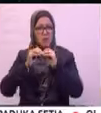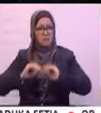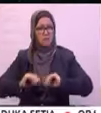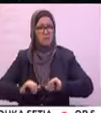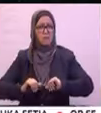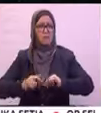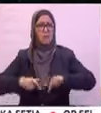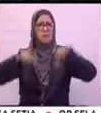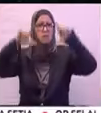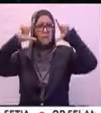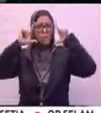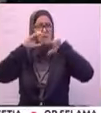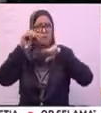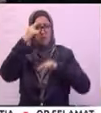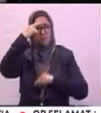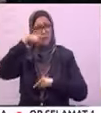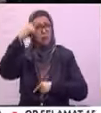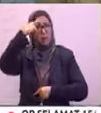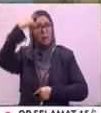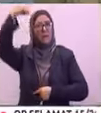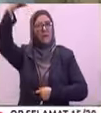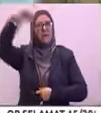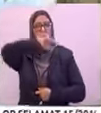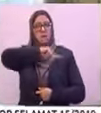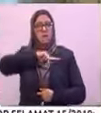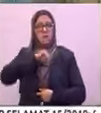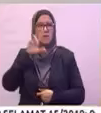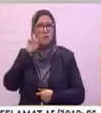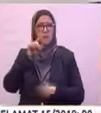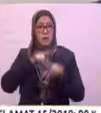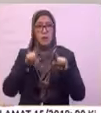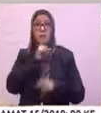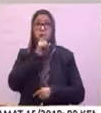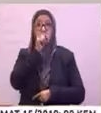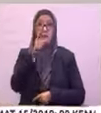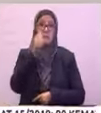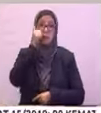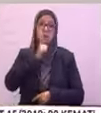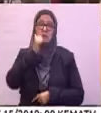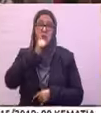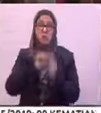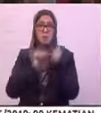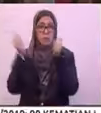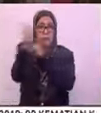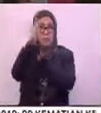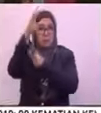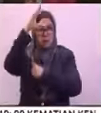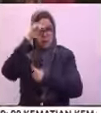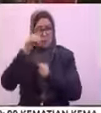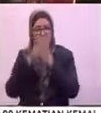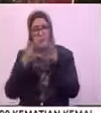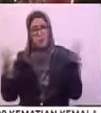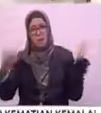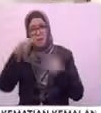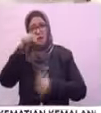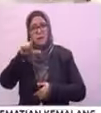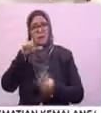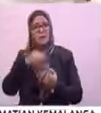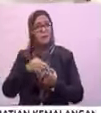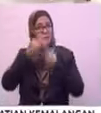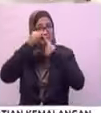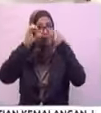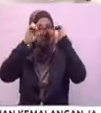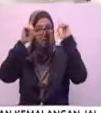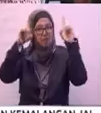Ia berdasarkan realiti yang wanita telah mendahului lelaki dalam banyak perkara, terutama dalam aspek pendidikan. Dominasi